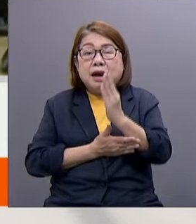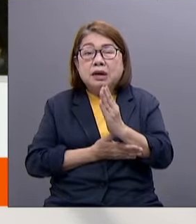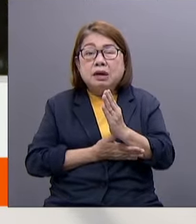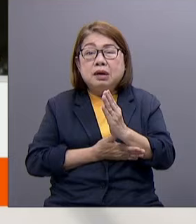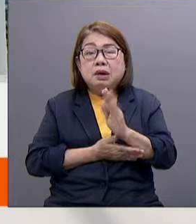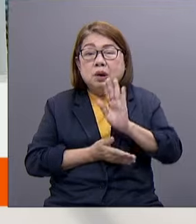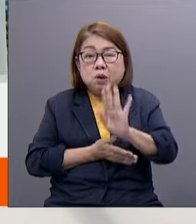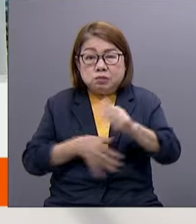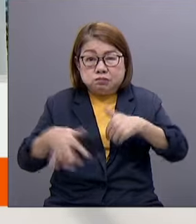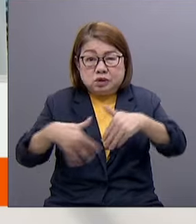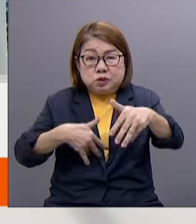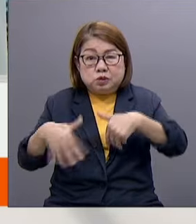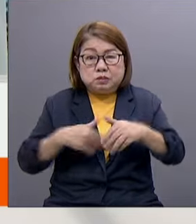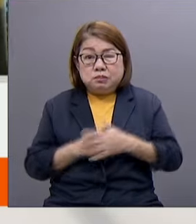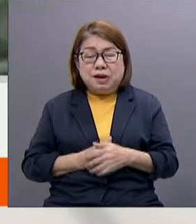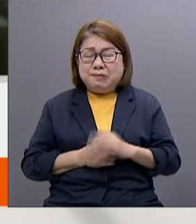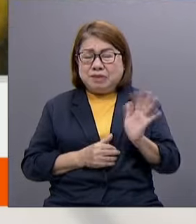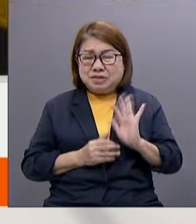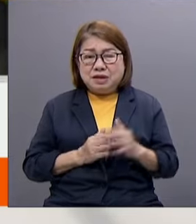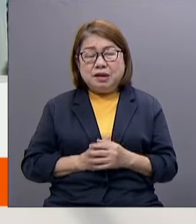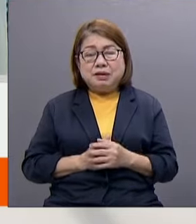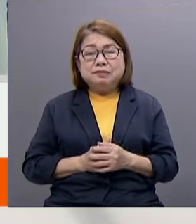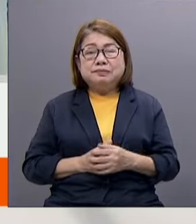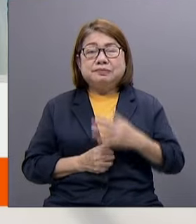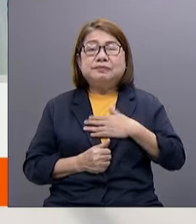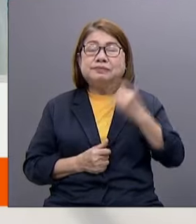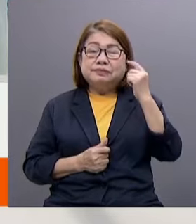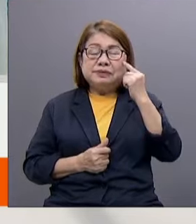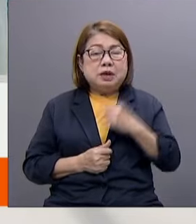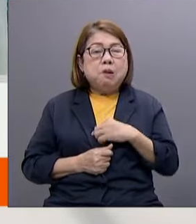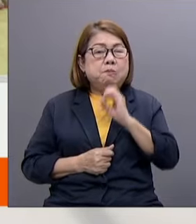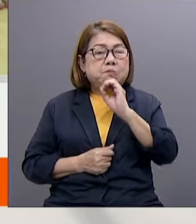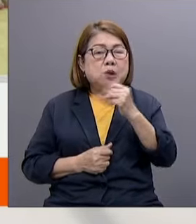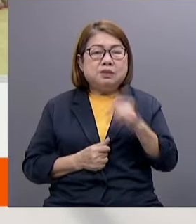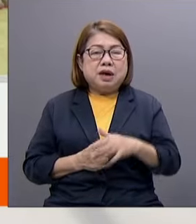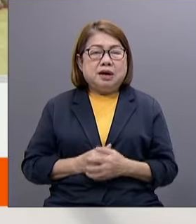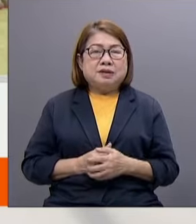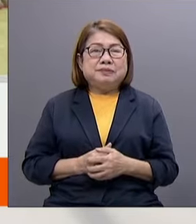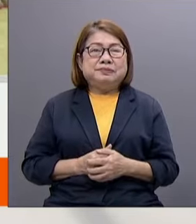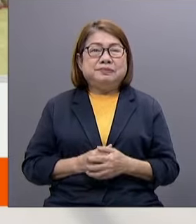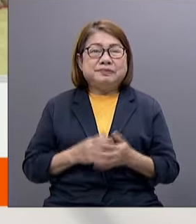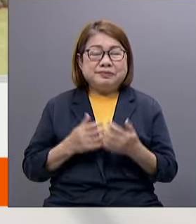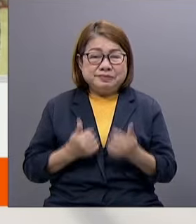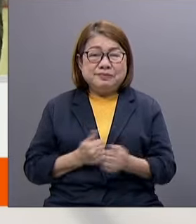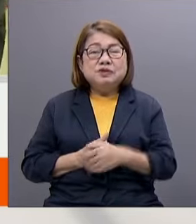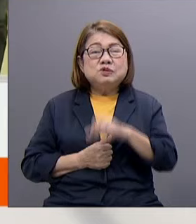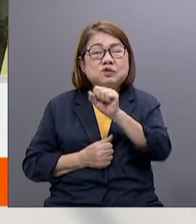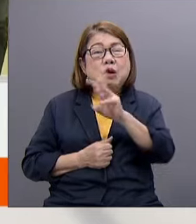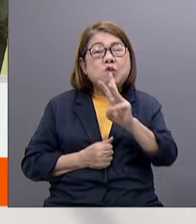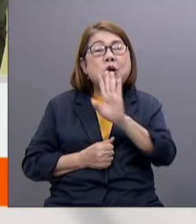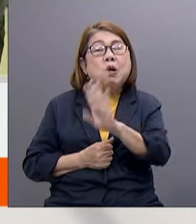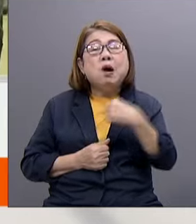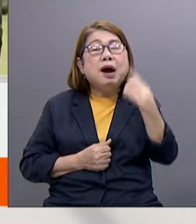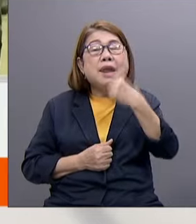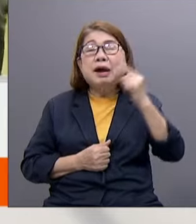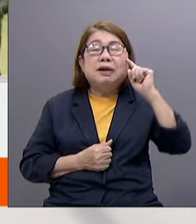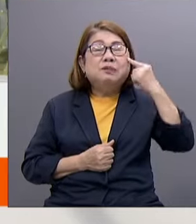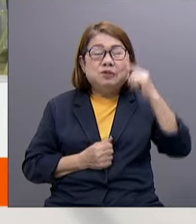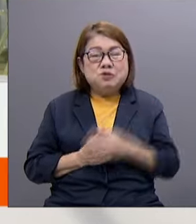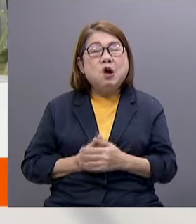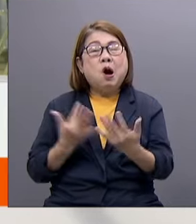นแต่ตอนนี้ดิฉันก็ยังบอกไม่ได้เป็นสว.ของใครนะแต่อ าจจะต้องรอ200ราย